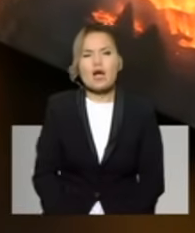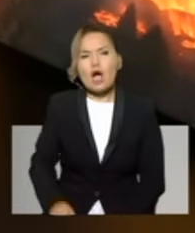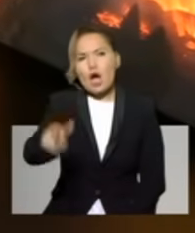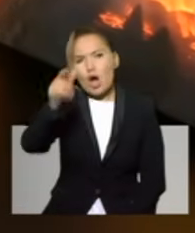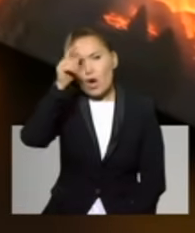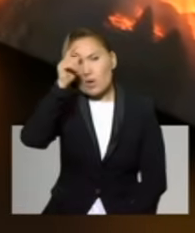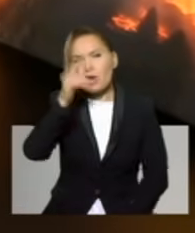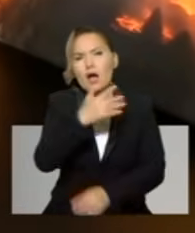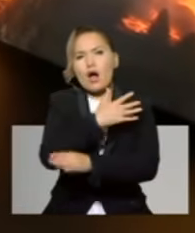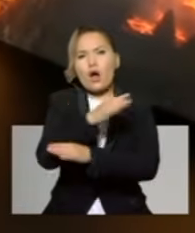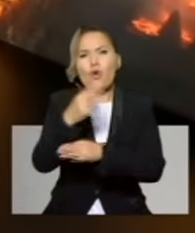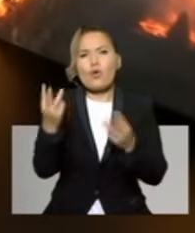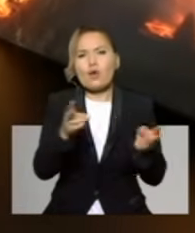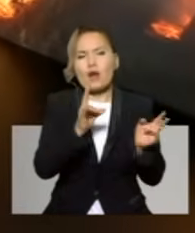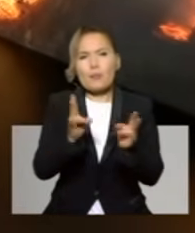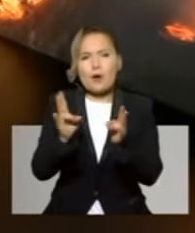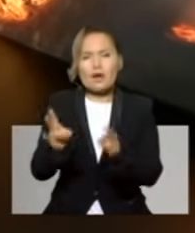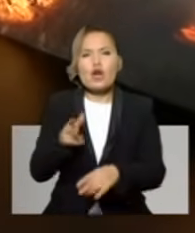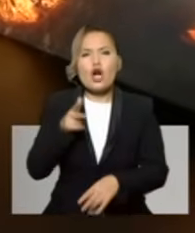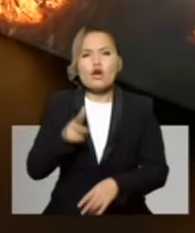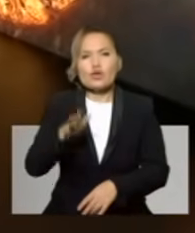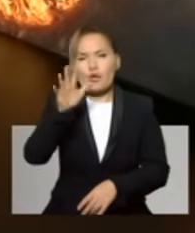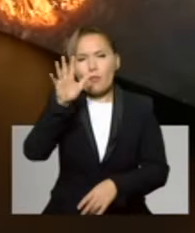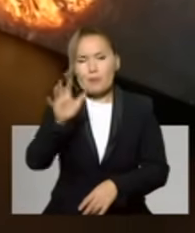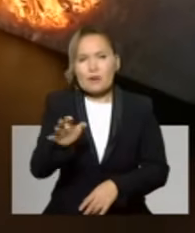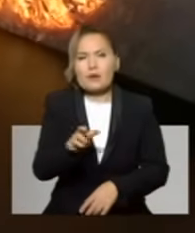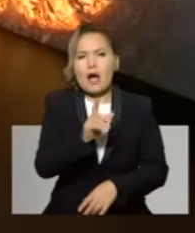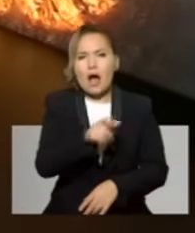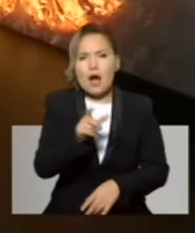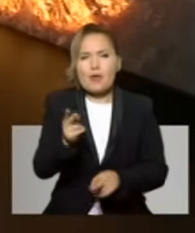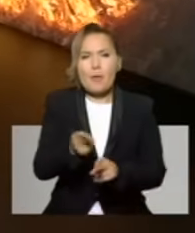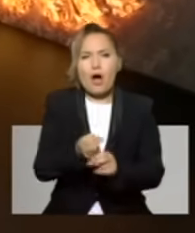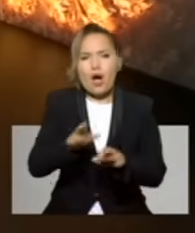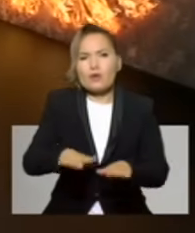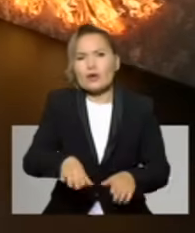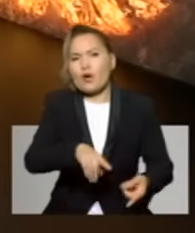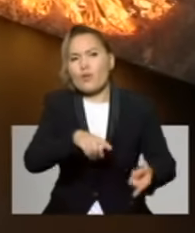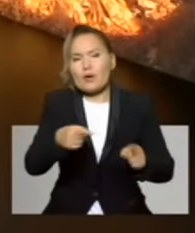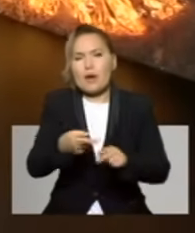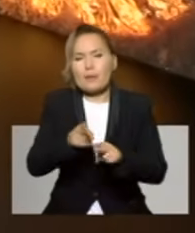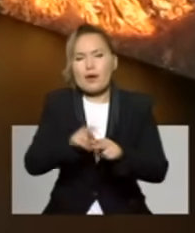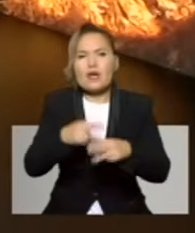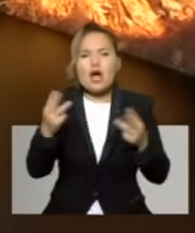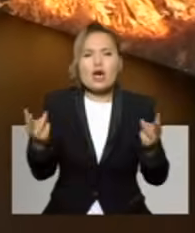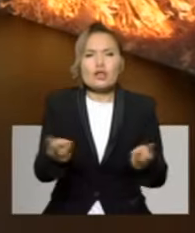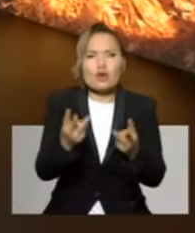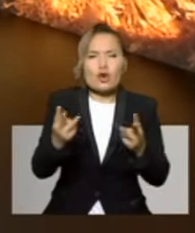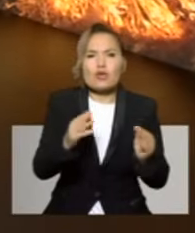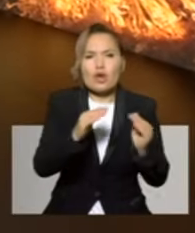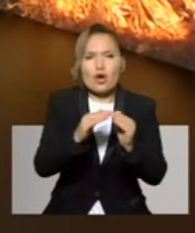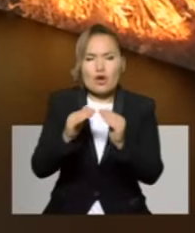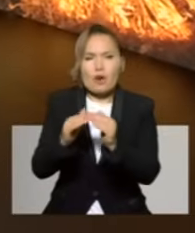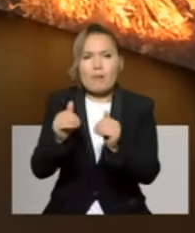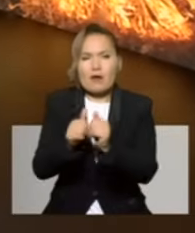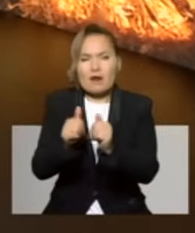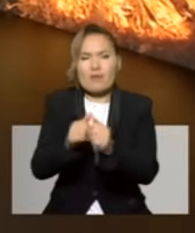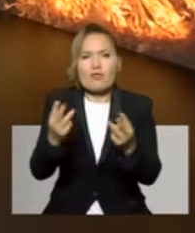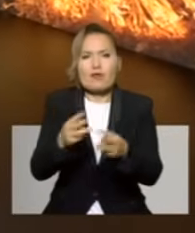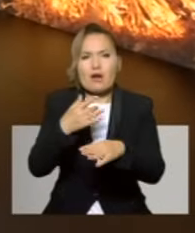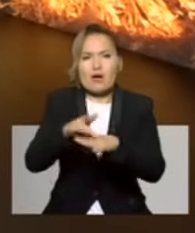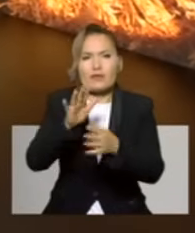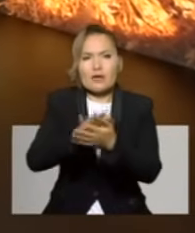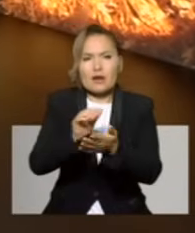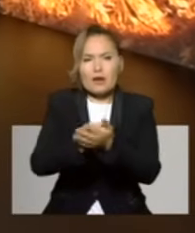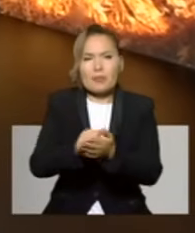Түркияда орман өрті кезінде 3,5 мың адам қауіпсіз жерге көшірілді. Лапылдаған жалын тұрғын үйлерге жеткен. Тілсіз жау елдің